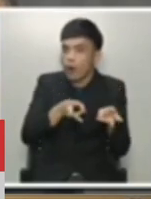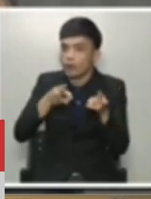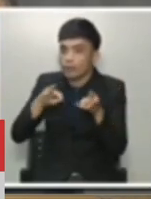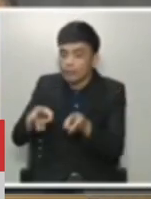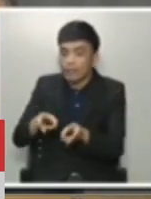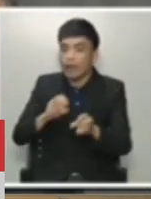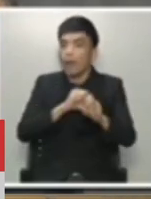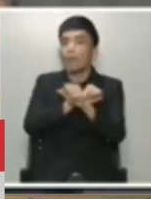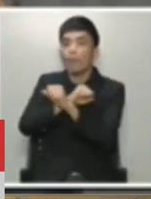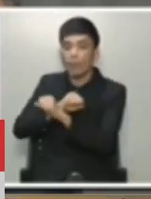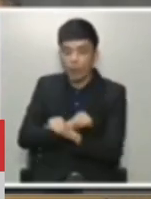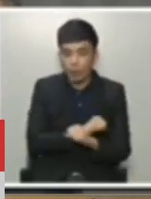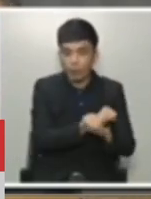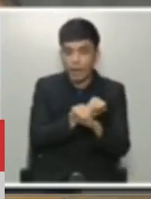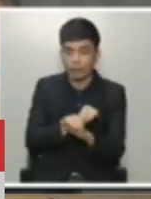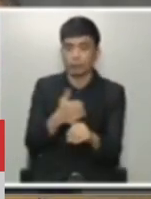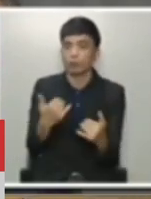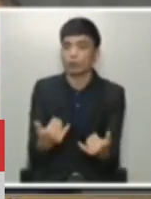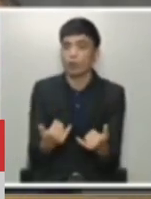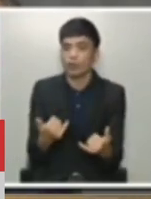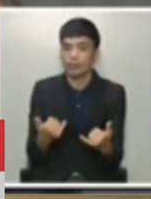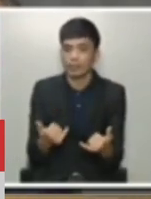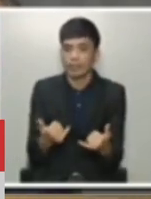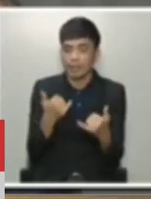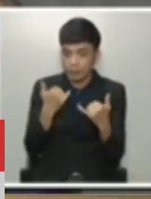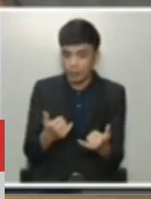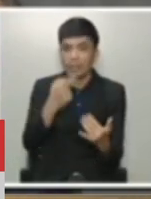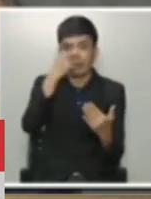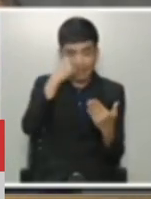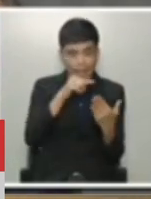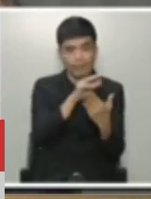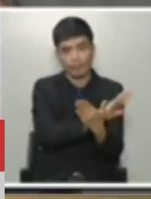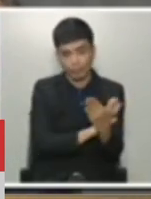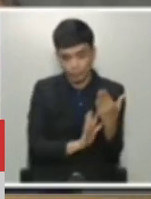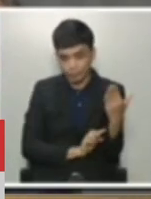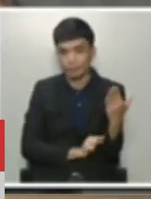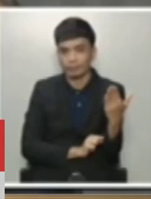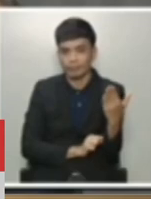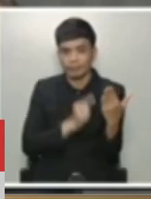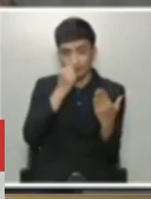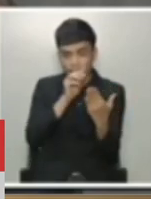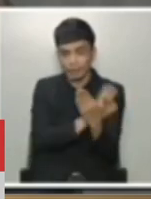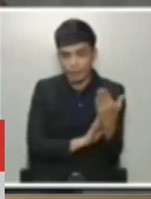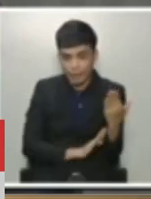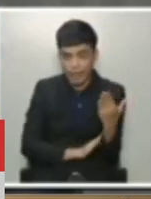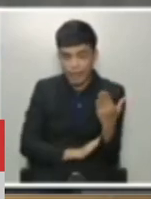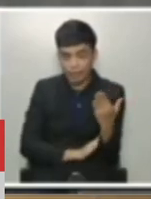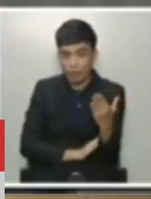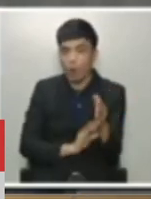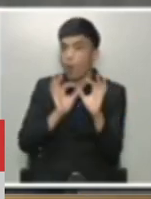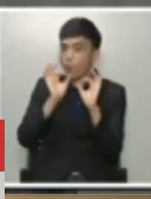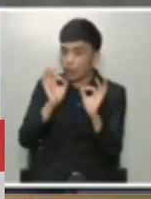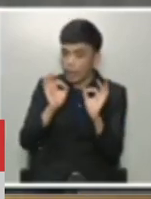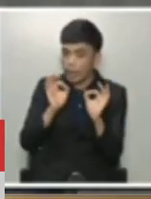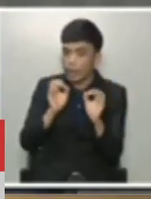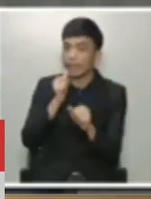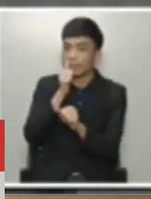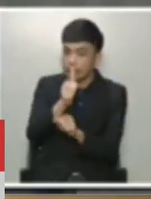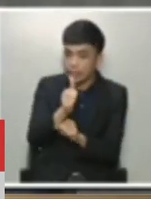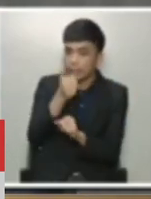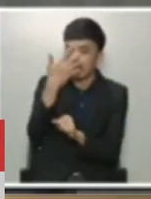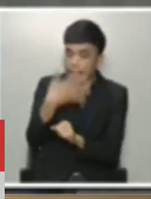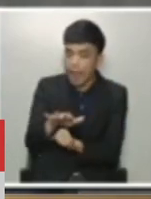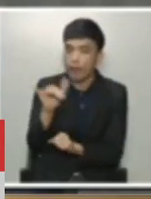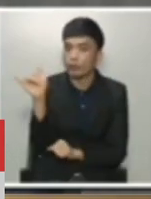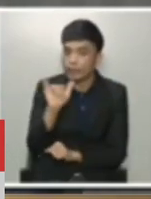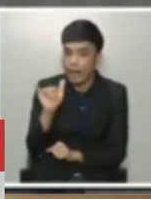พูดถามว่ามาตรการขนาดนี้ที่ใช้ในบ้านเมืองเราในประเทศเราพอเพียงหรือไม่ผมกราบเรียนท่านประธ